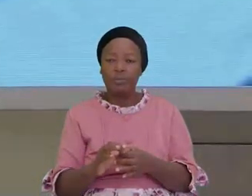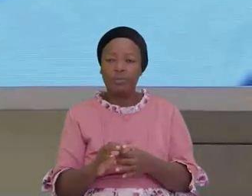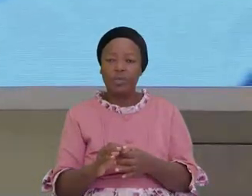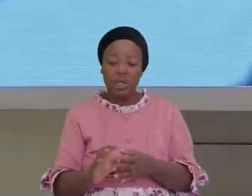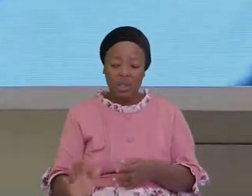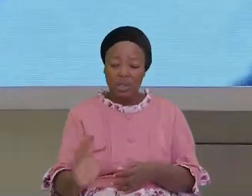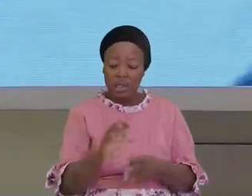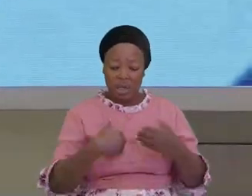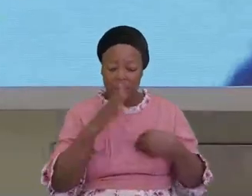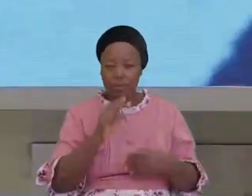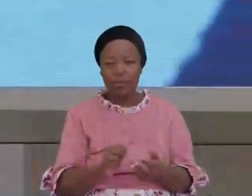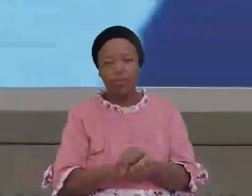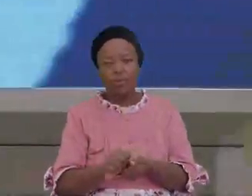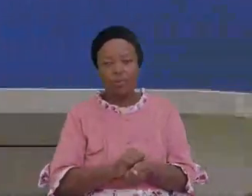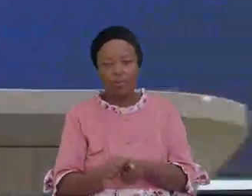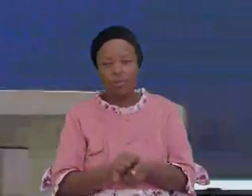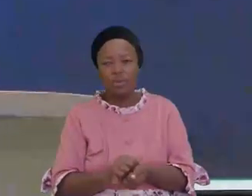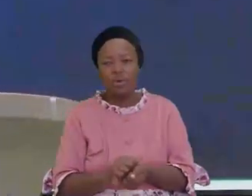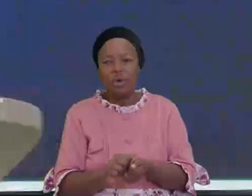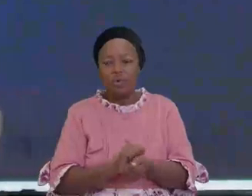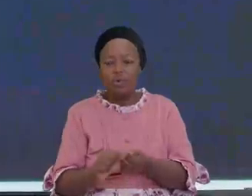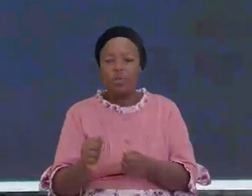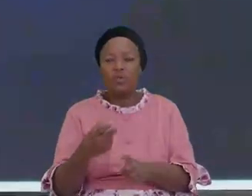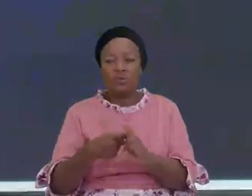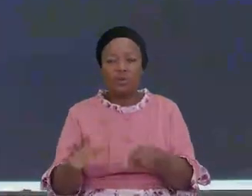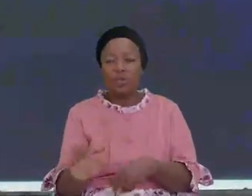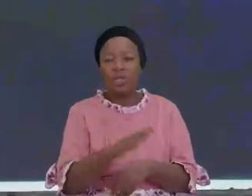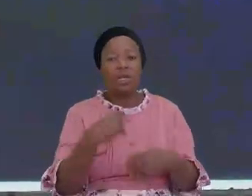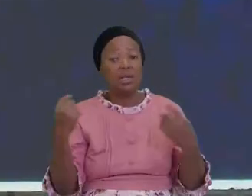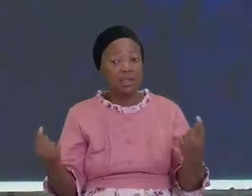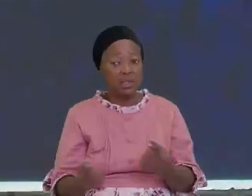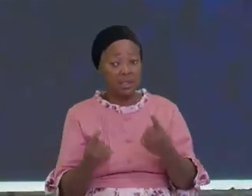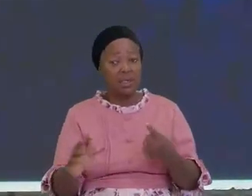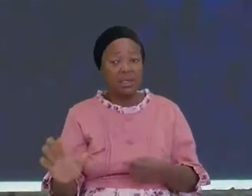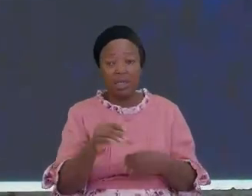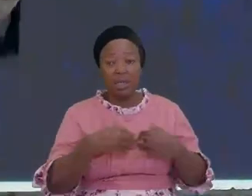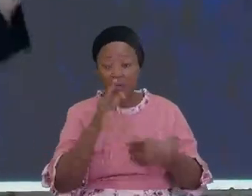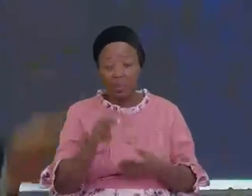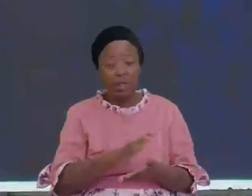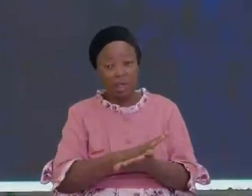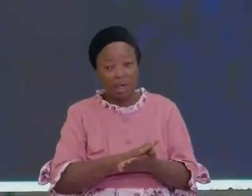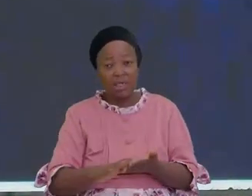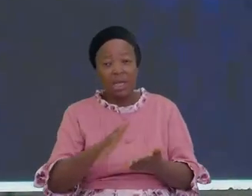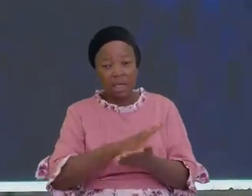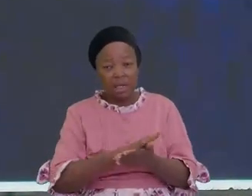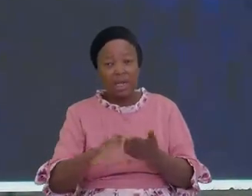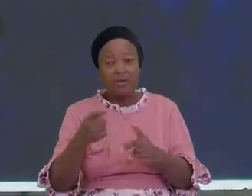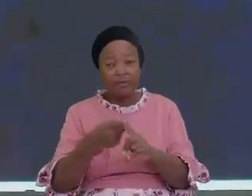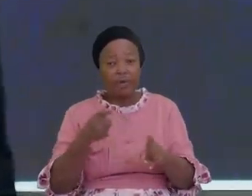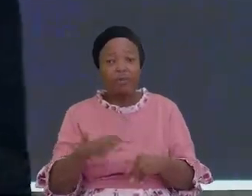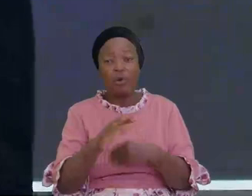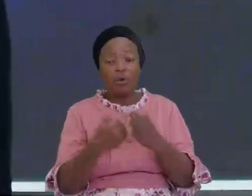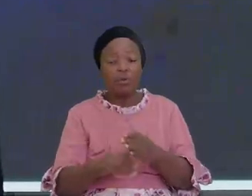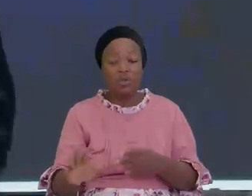ils avaient été lavés, lavés de leurs péchés, ils avaient été purifiés, purifiés de